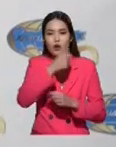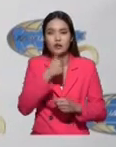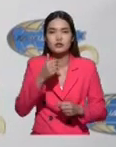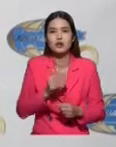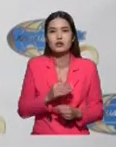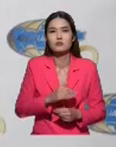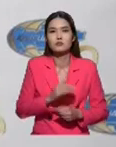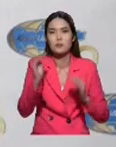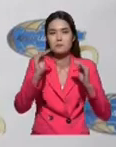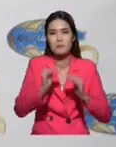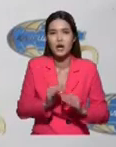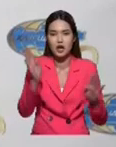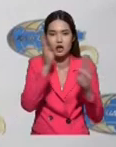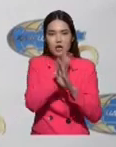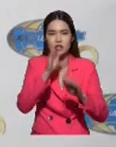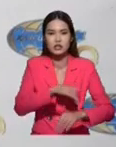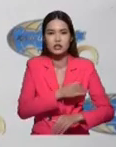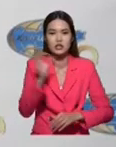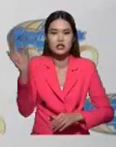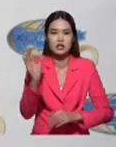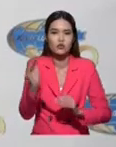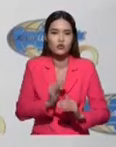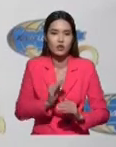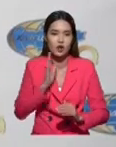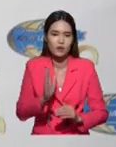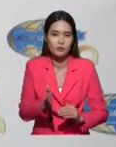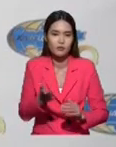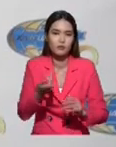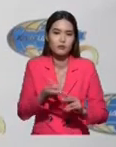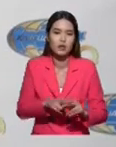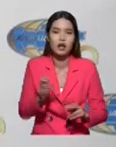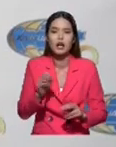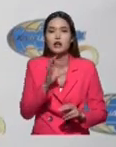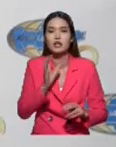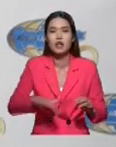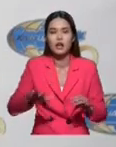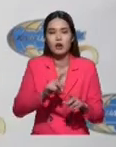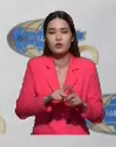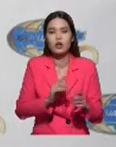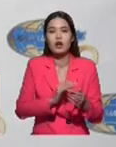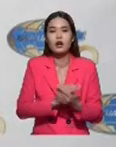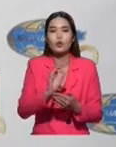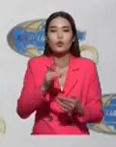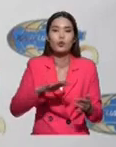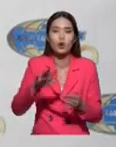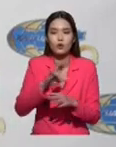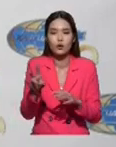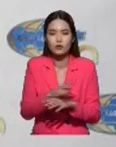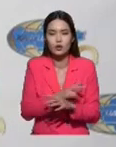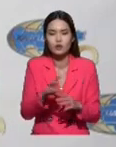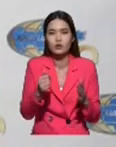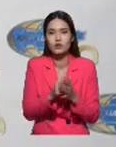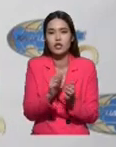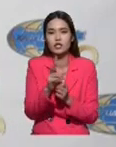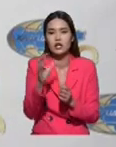воздуха до 2-12 градусов мороза. На востоке республики повышение температуры ночью от 8-13